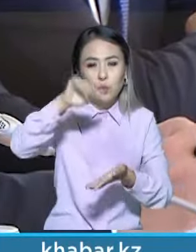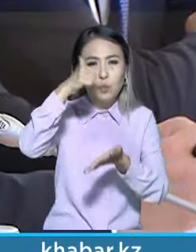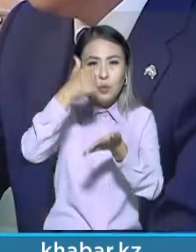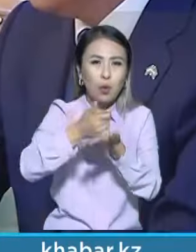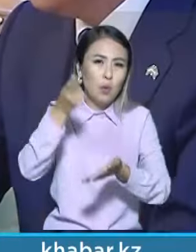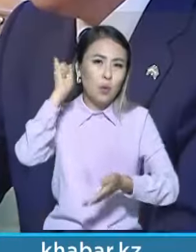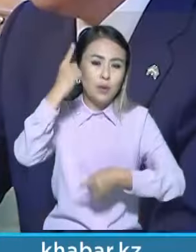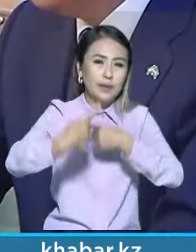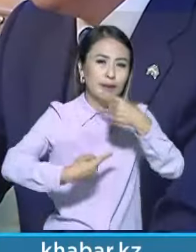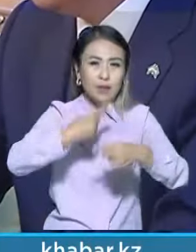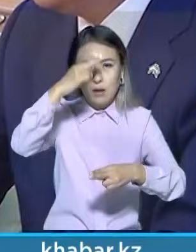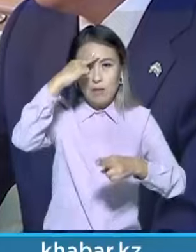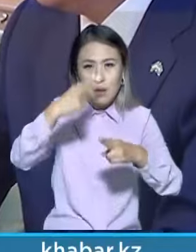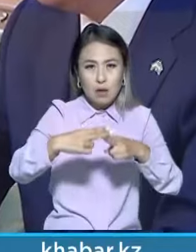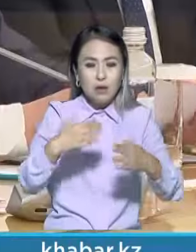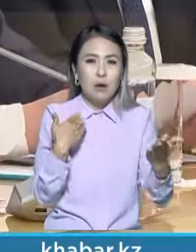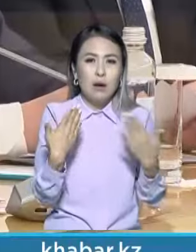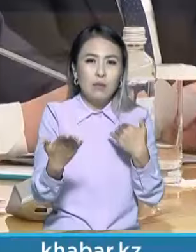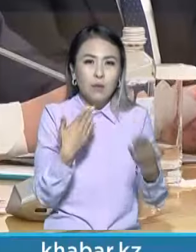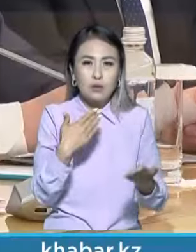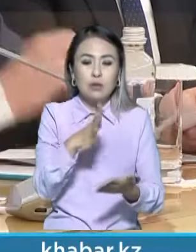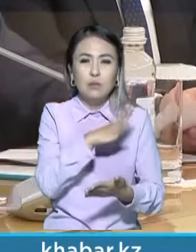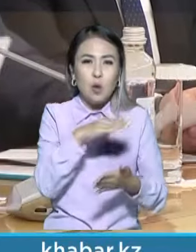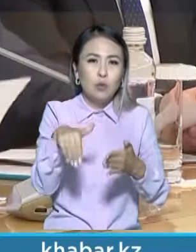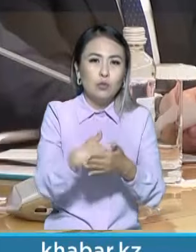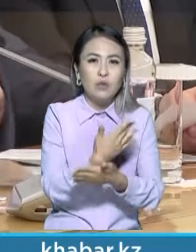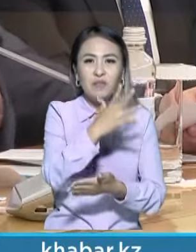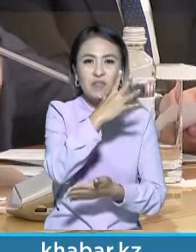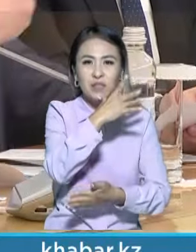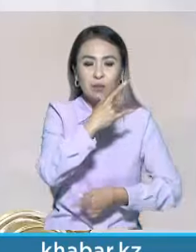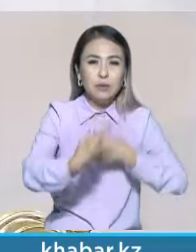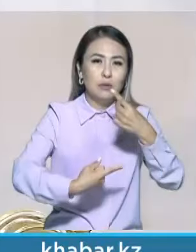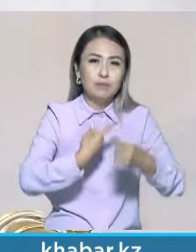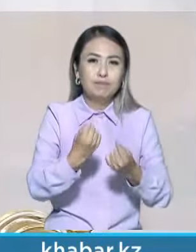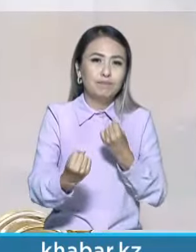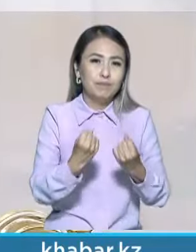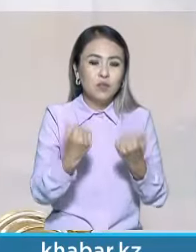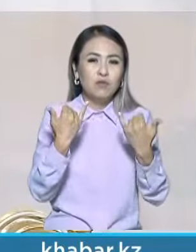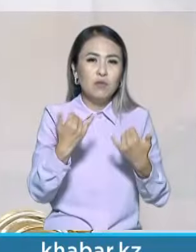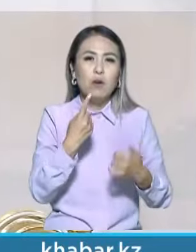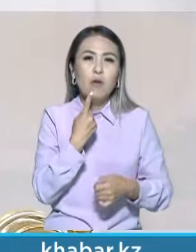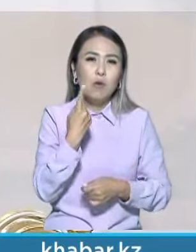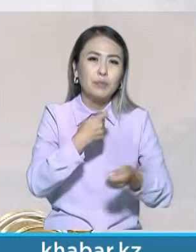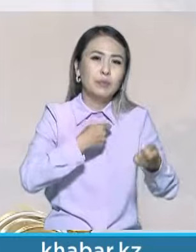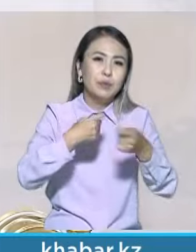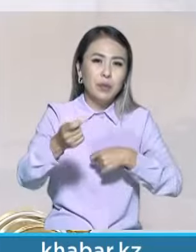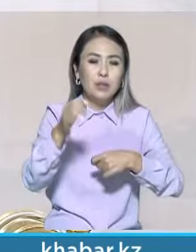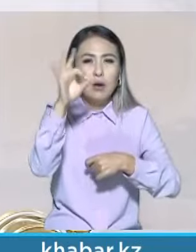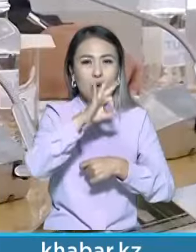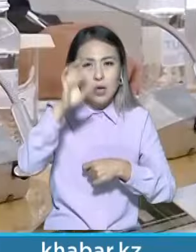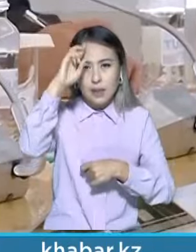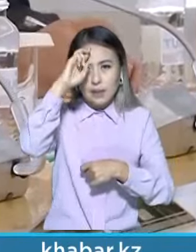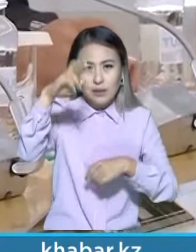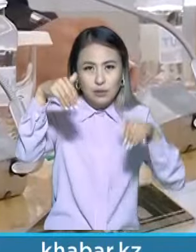ежелден көрші әрі бауырлас екі елдің қарым-қатынасы жаңа ғасыр ұрпағына ынтымағы мен бірлігі мығым, алыс-берісі жолға қойылған одақтас мемлекеттер